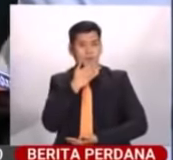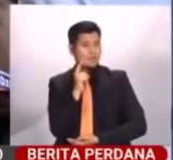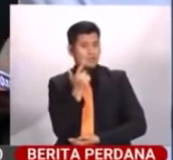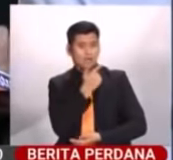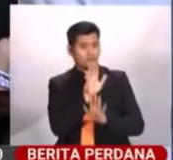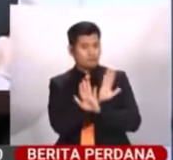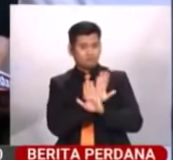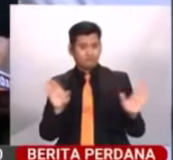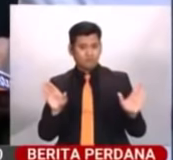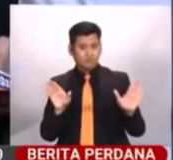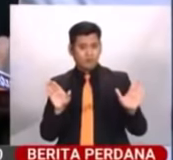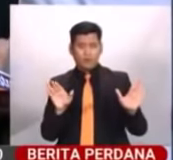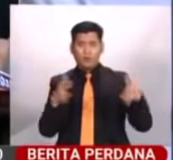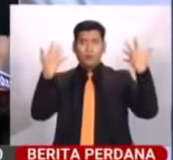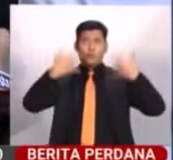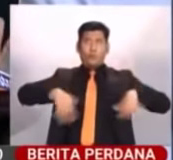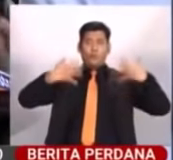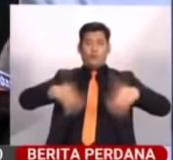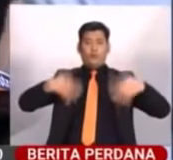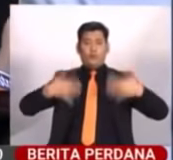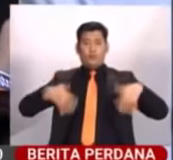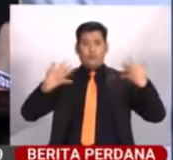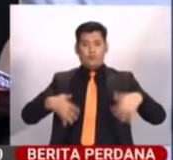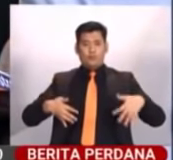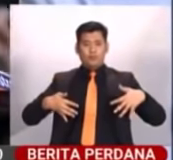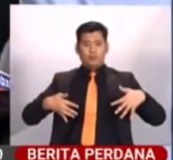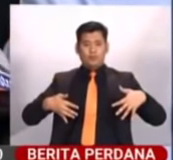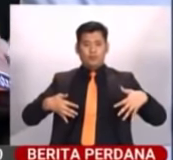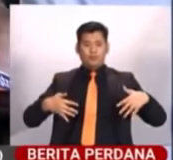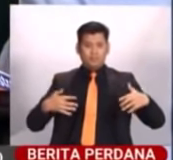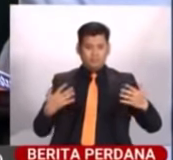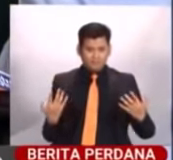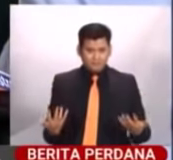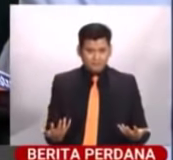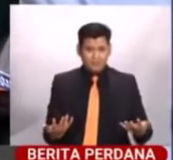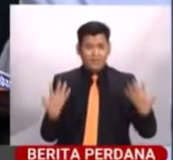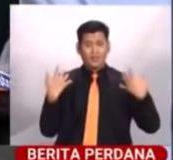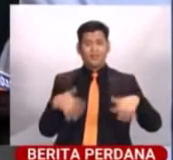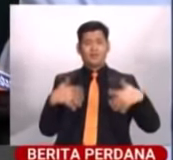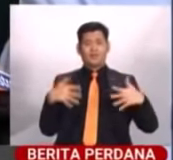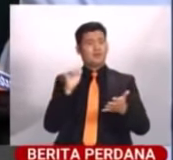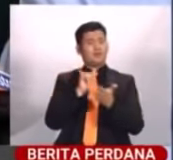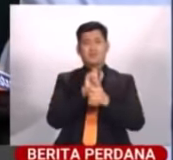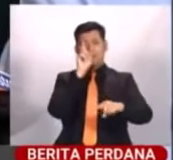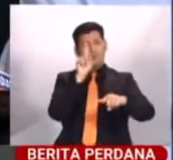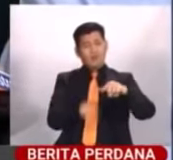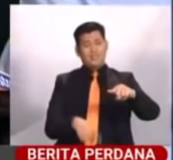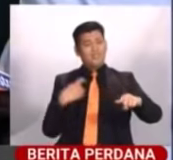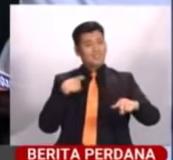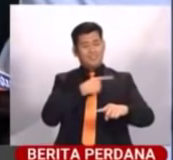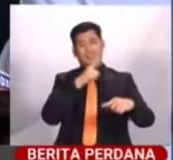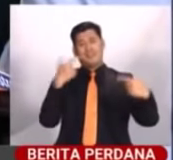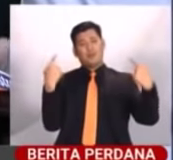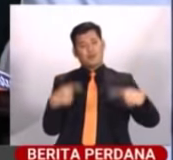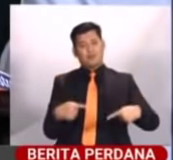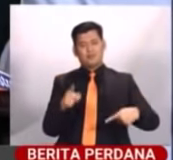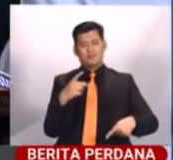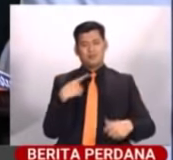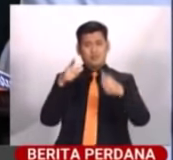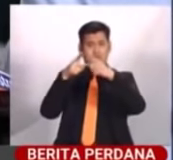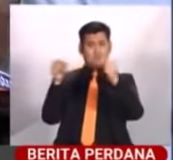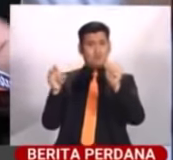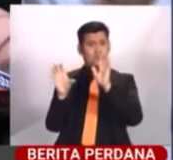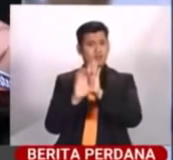bagi mengagung-agungkan bahawa dinding itu ataupun tembok itu tidak boleh dimusnahkan.